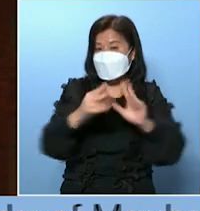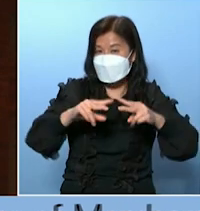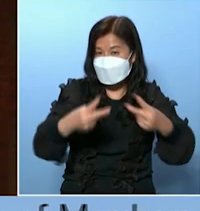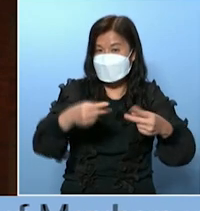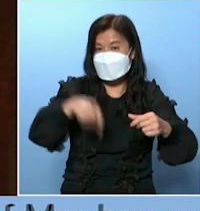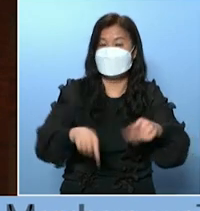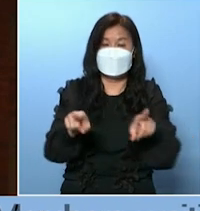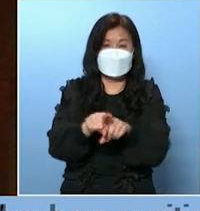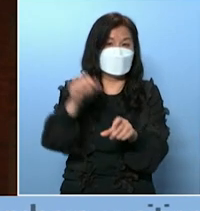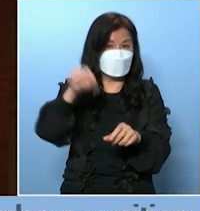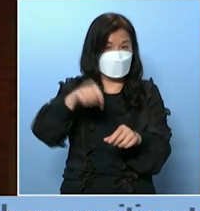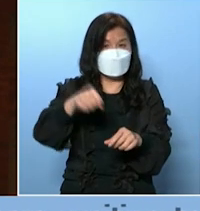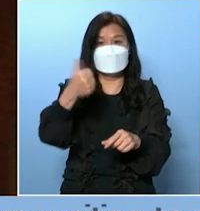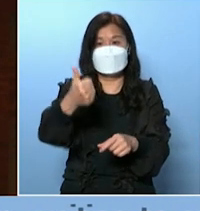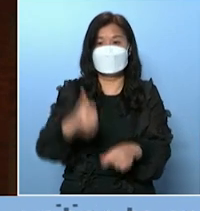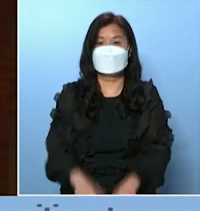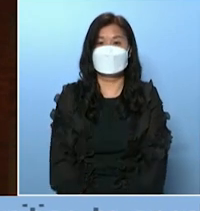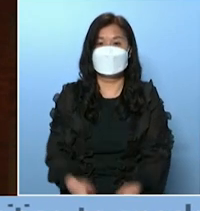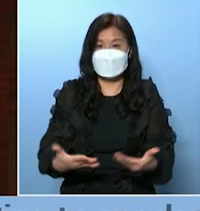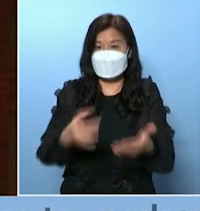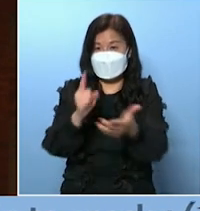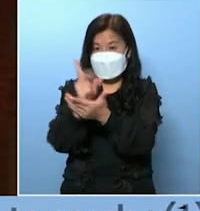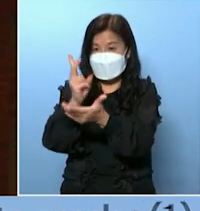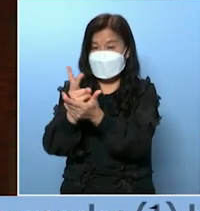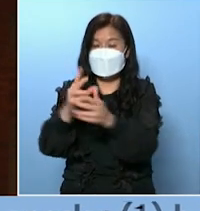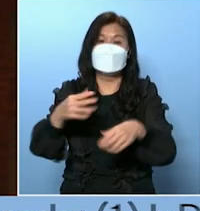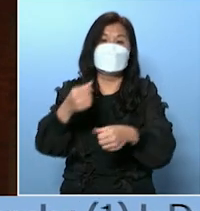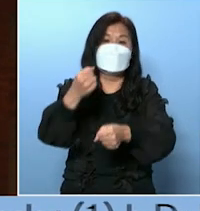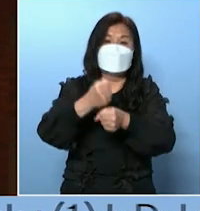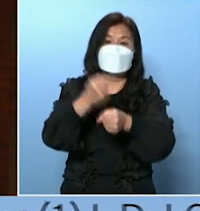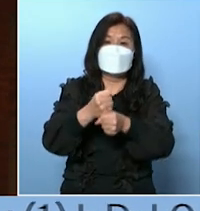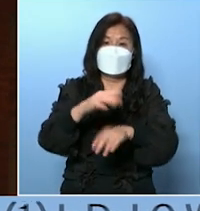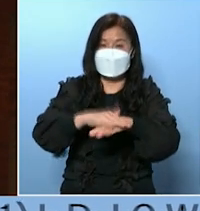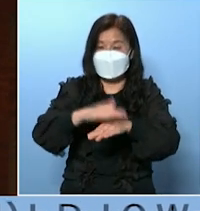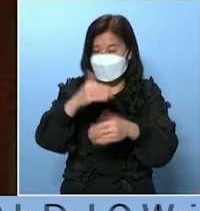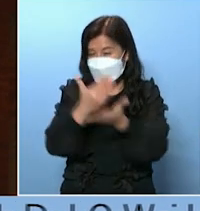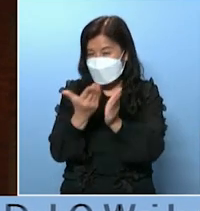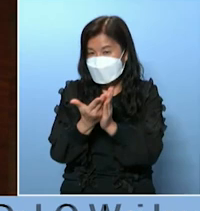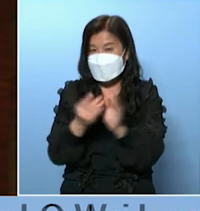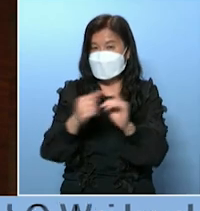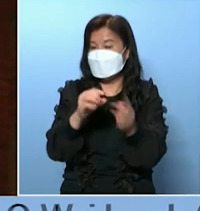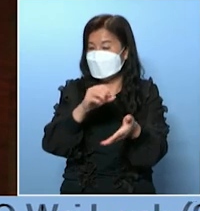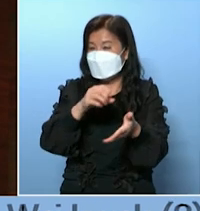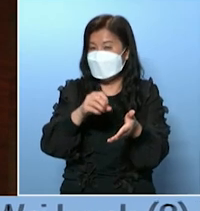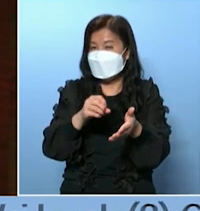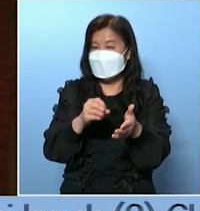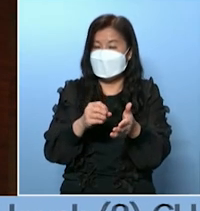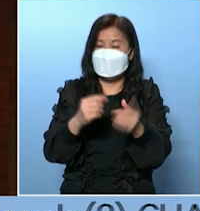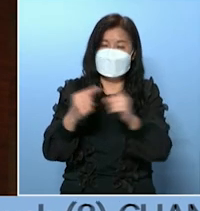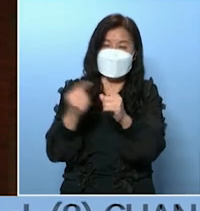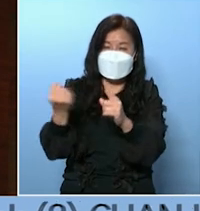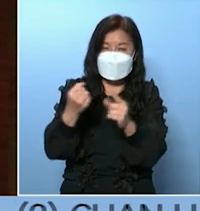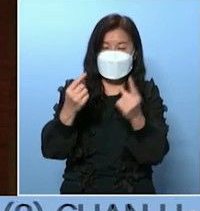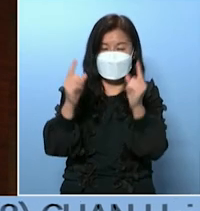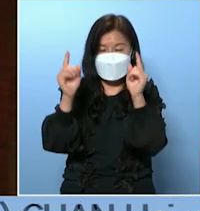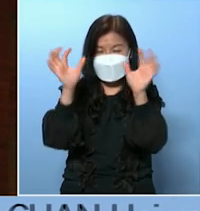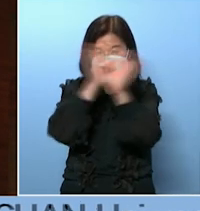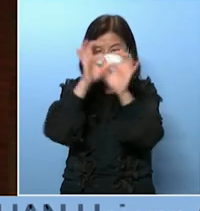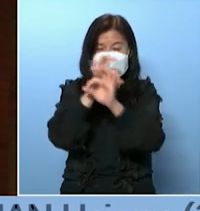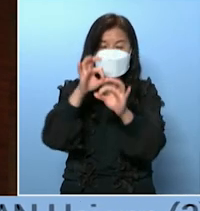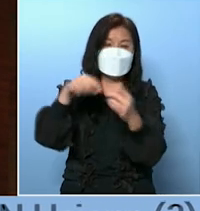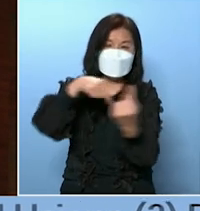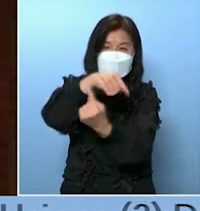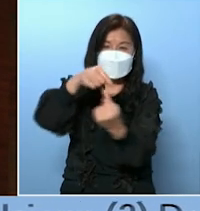是十分認同的。近年來，本港一些行業存在不同程度的人力資源錯配的問題，值得大家探